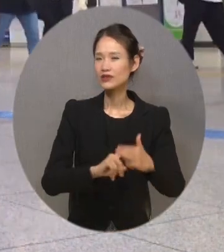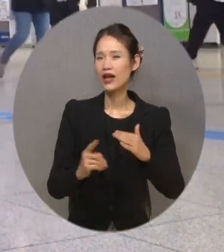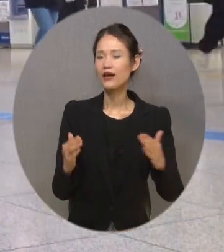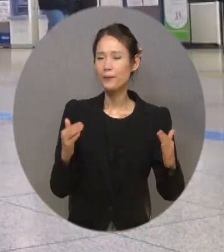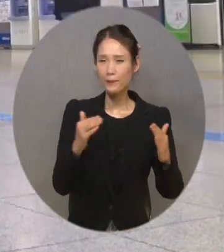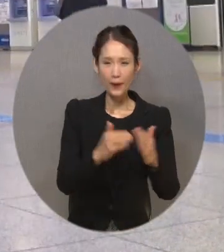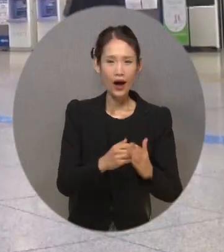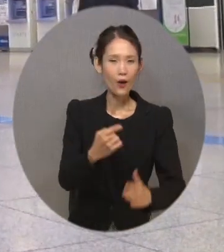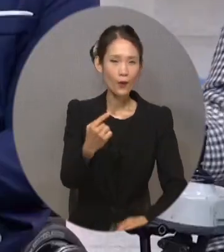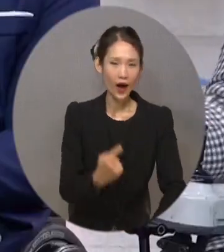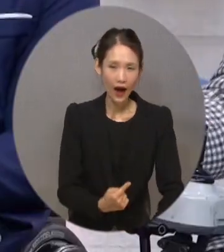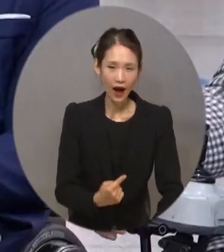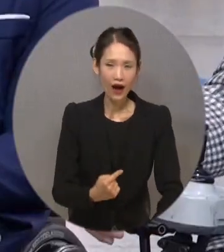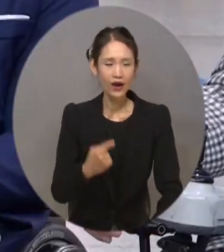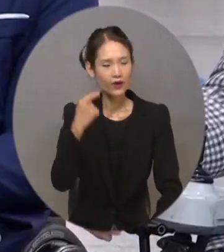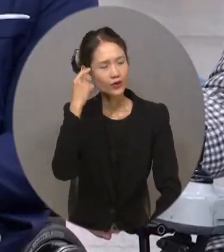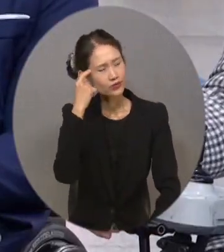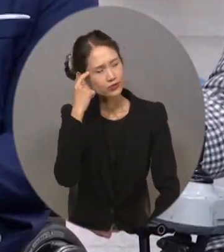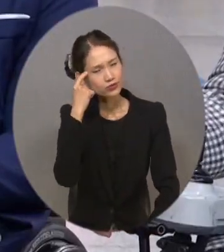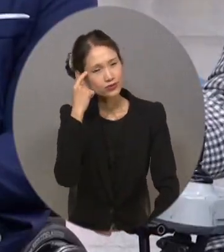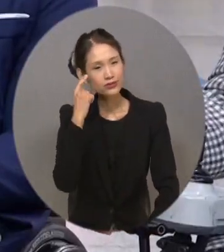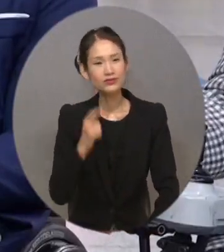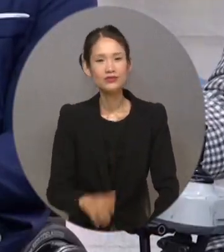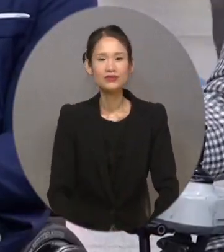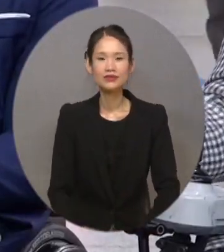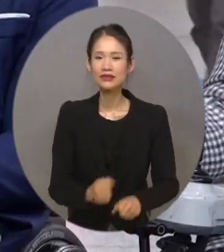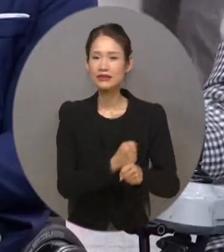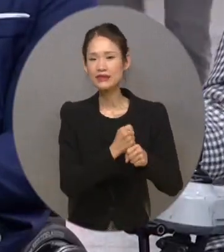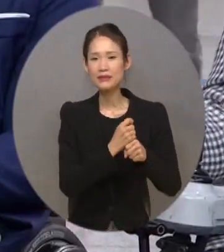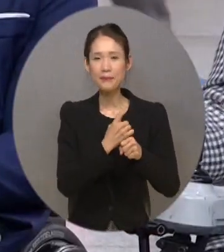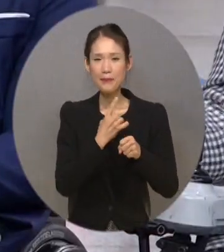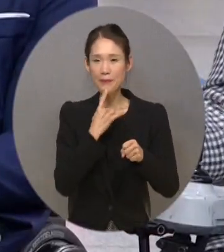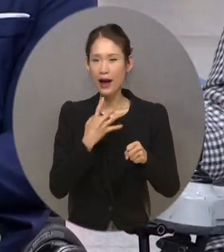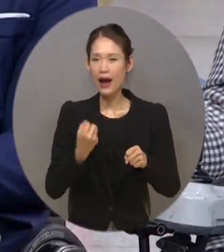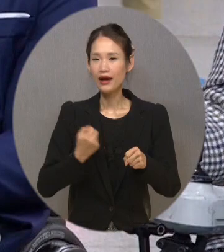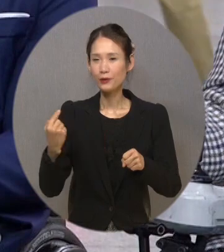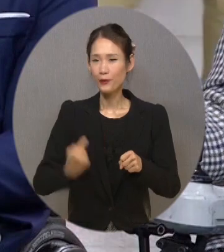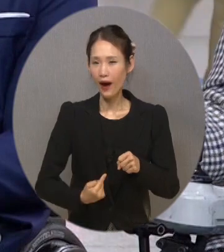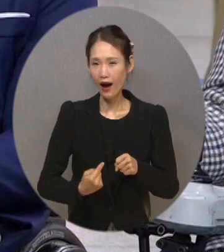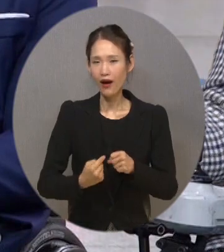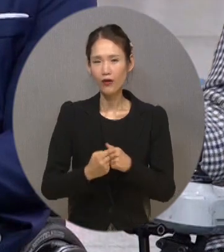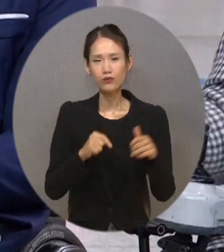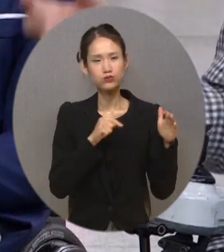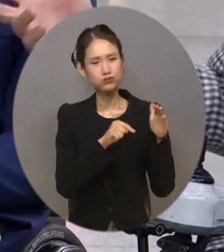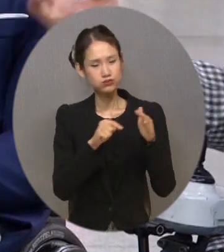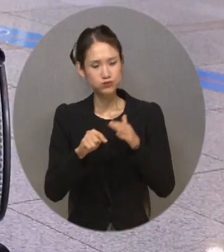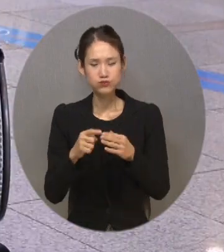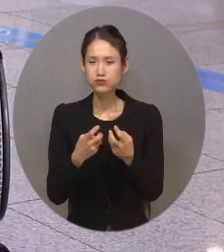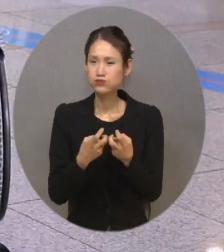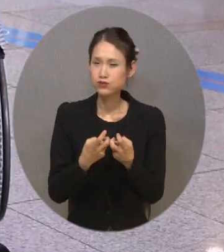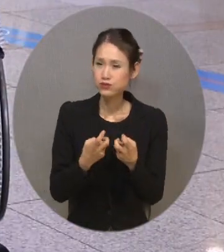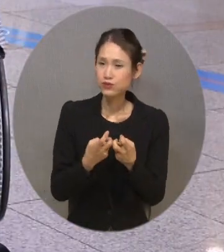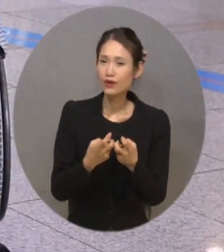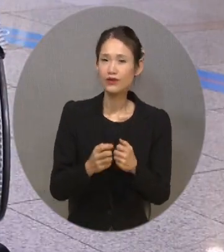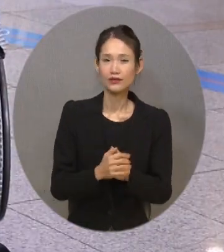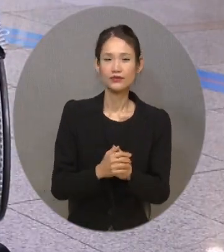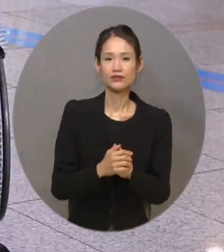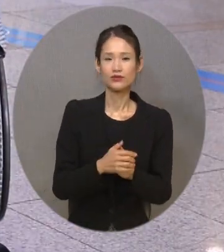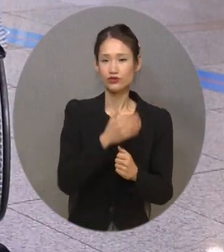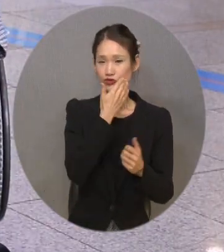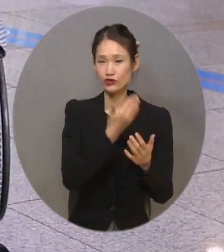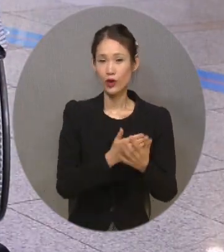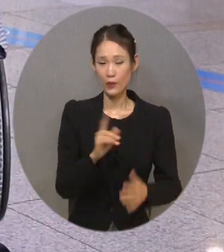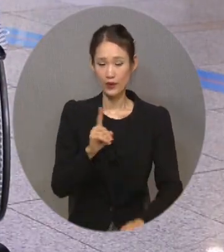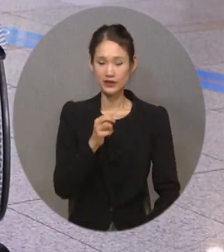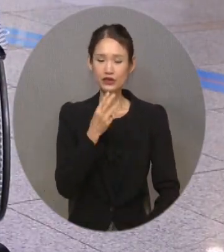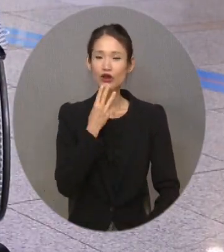여기 왜 오라는 거예요? 아니 짐만 싸가지고 덜렁 오라 그러면 도대체 어디를 가는지 어떻게 알아요? 근데 중요한 거는 이 서울역에